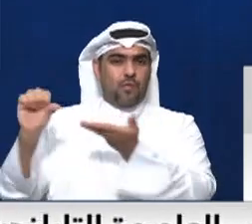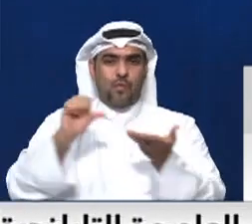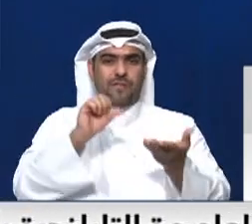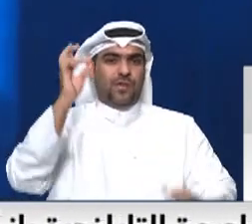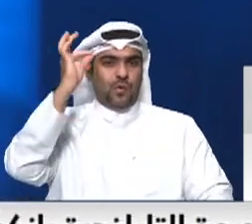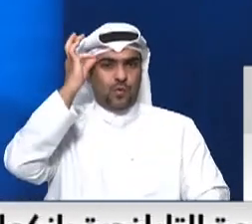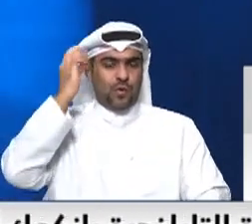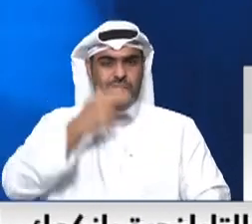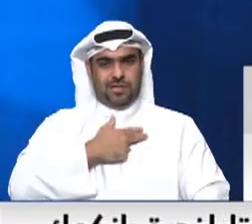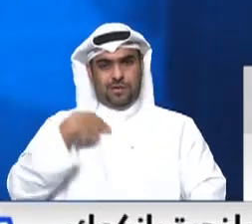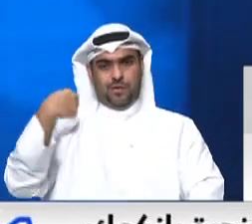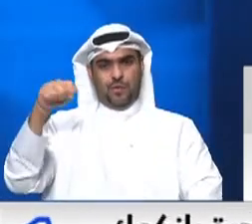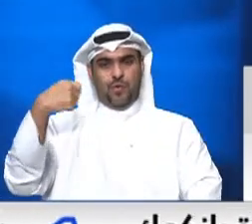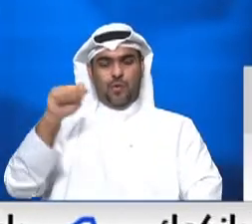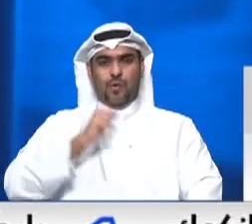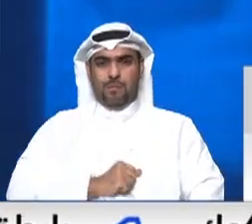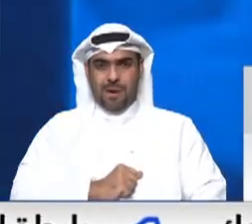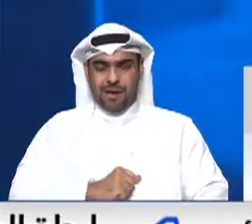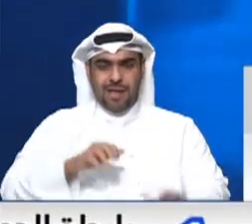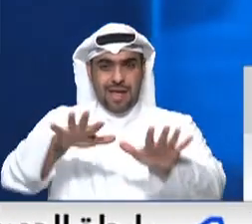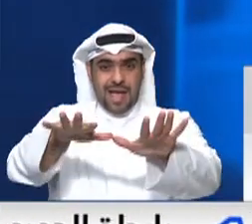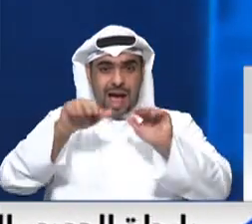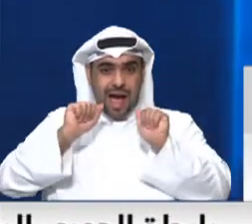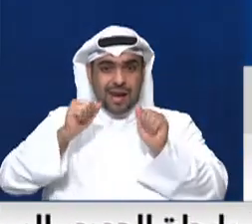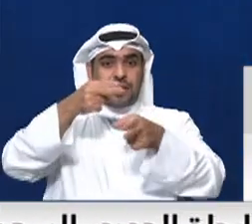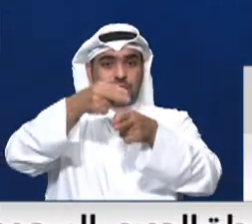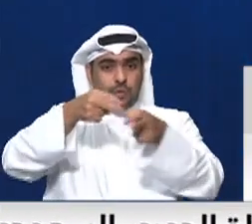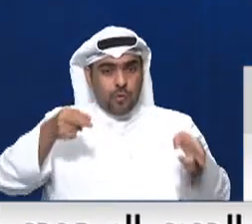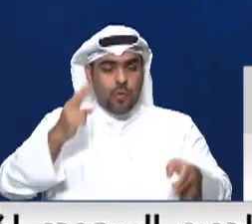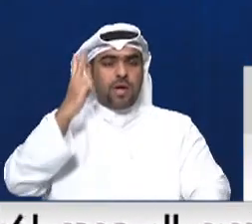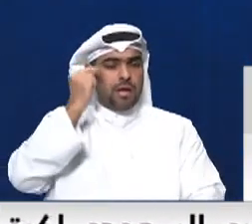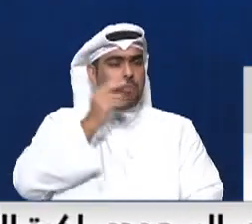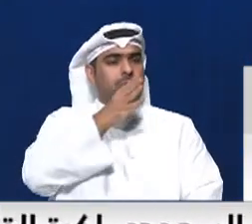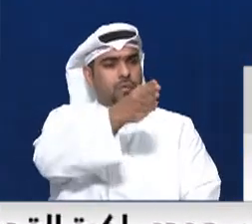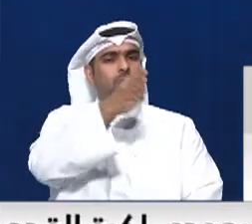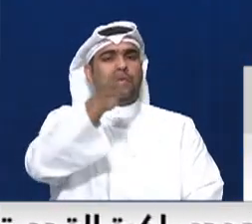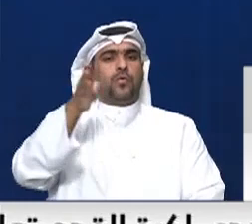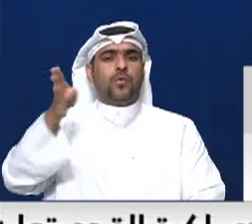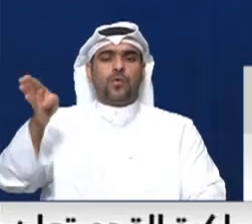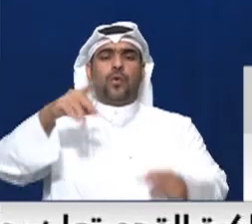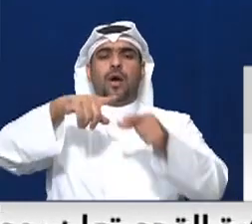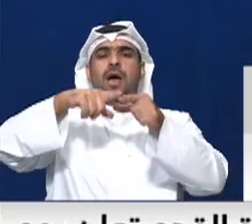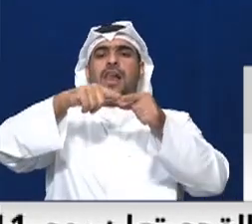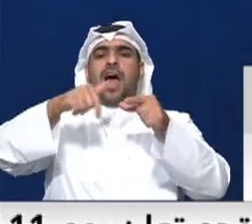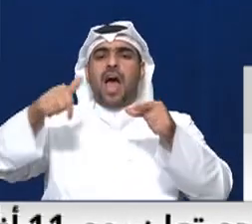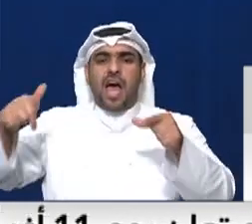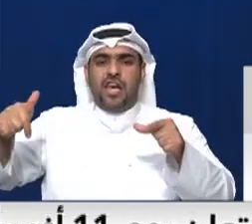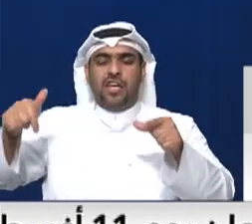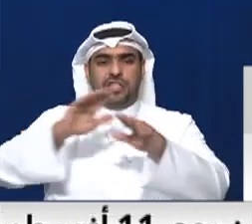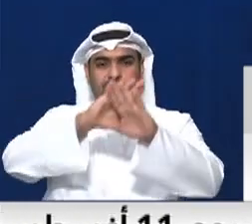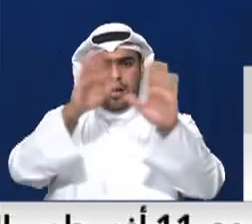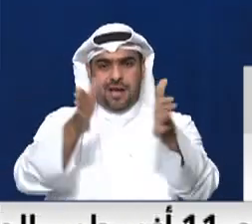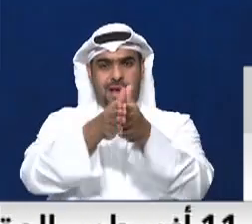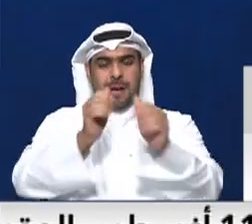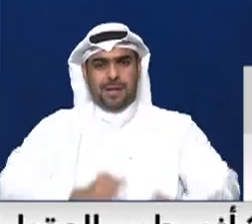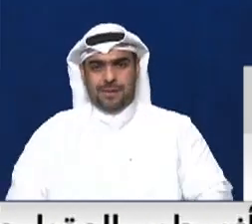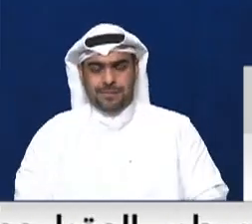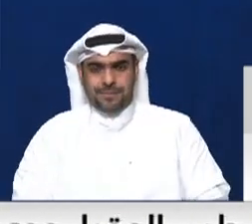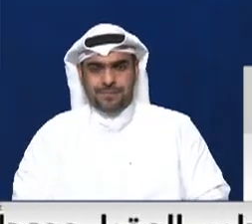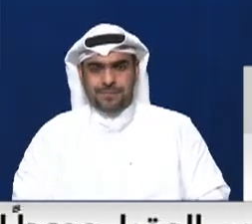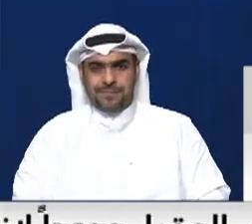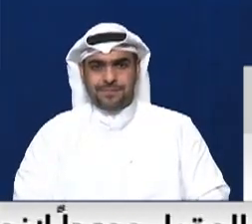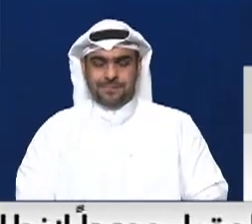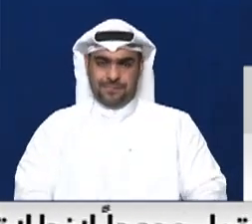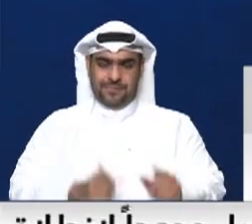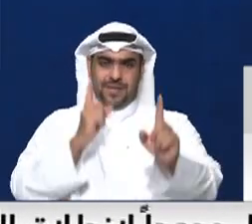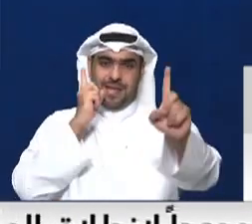الكويت، في مسهل جولته إلى عدد من دول مجلس التعاون لدول الخليج العربية والمنطقة. وتم خلال